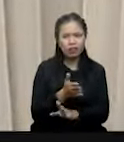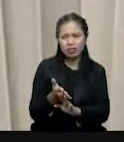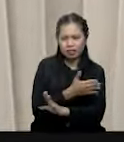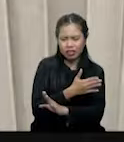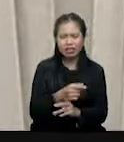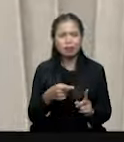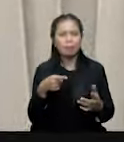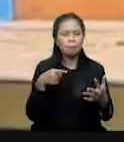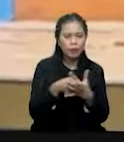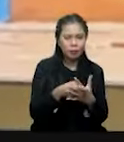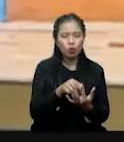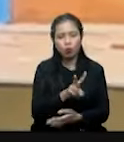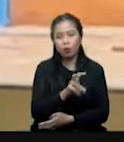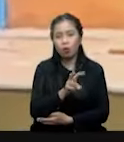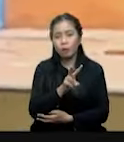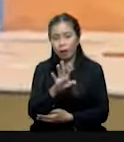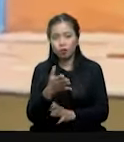2024.